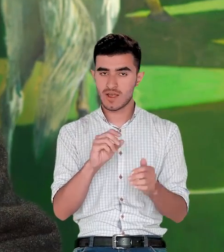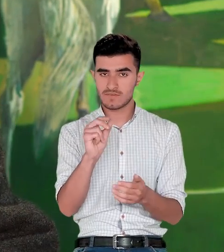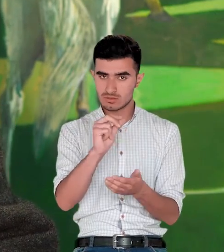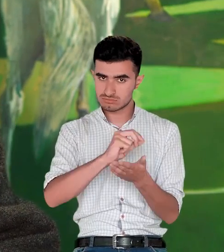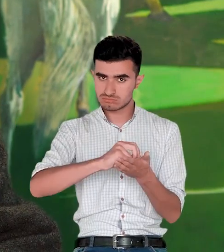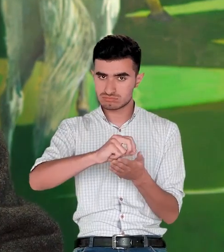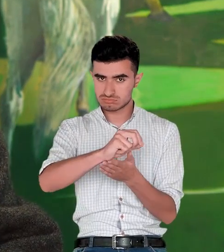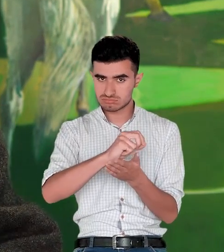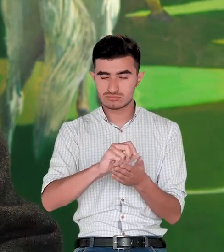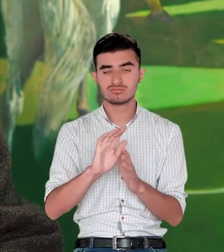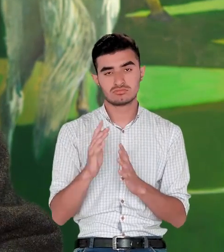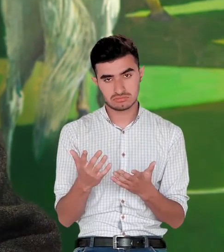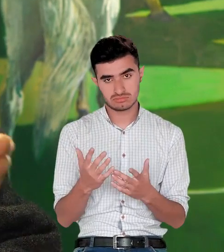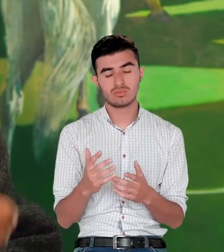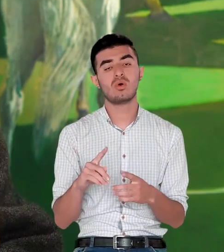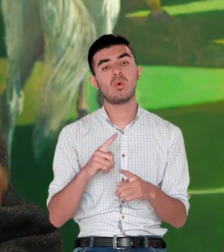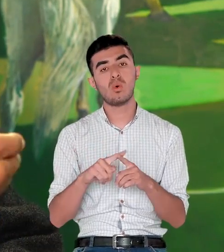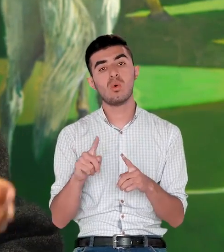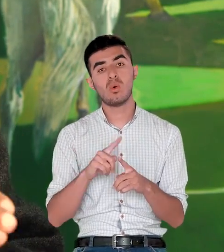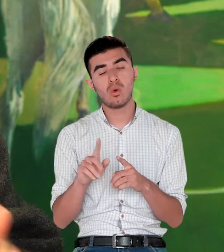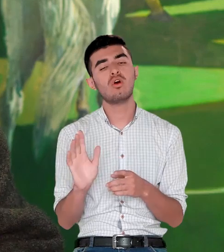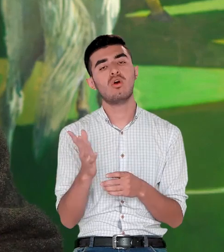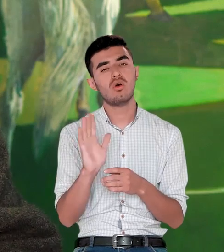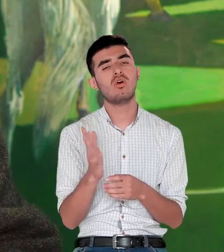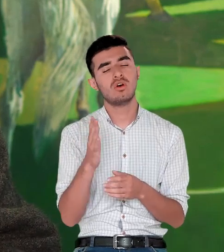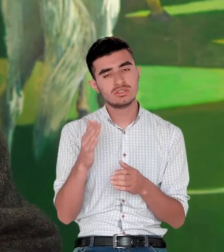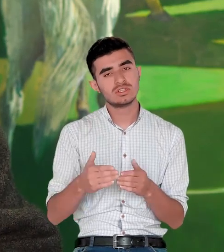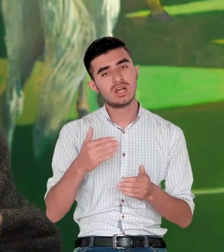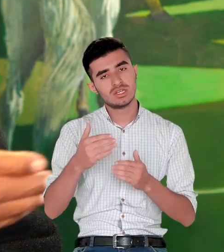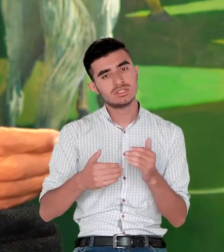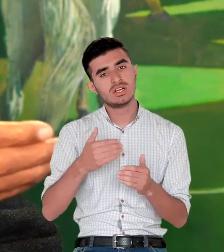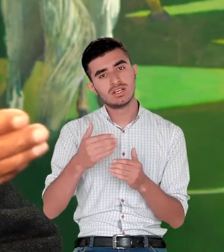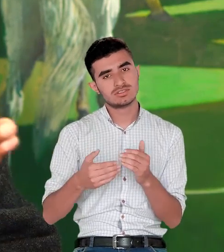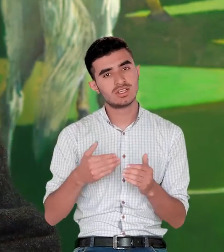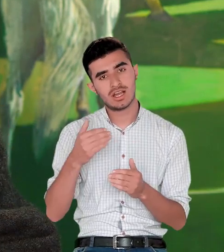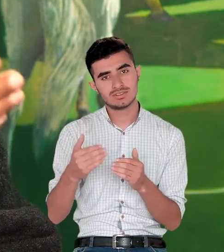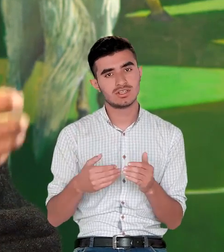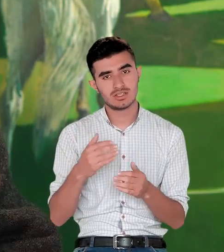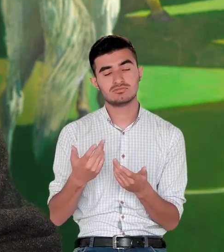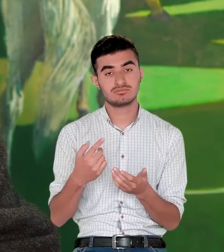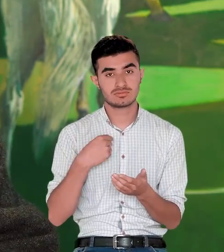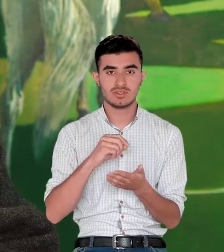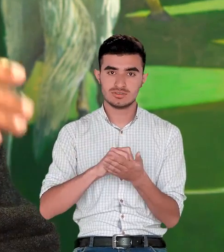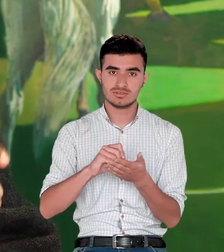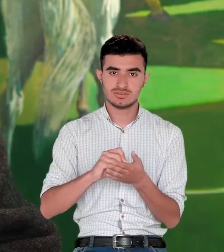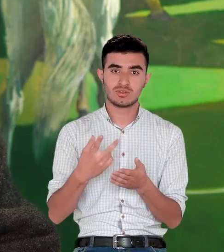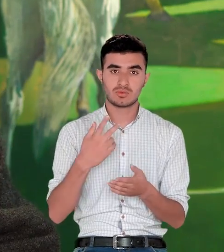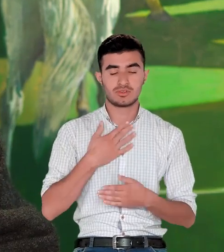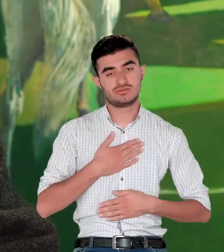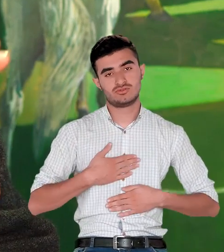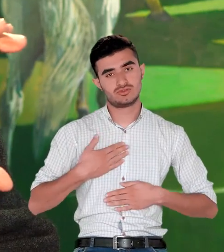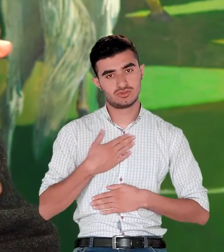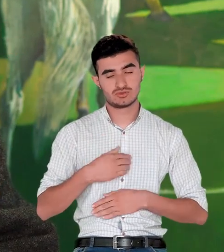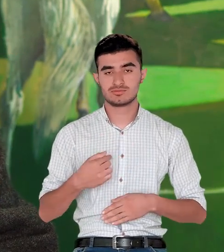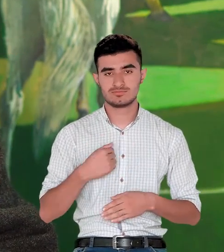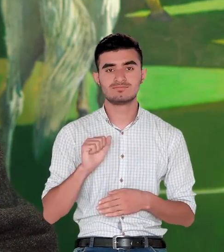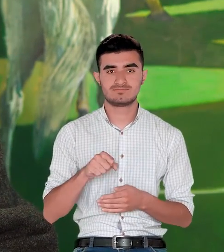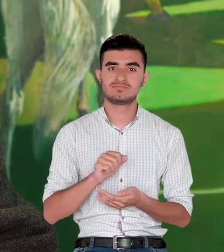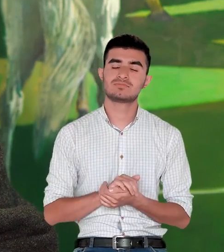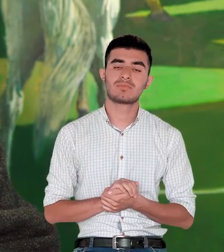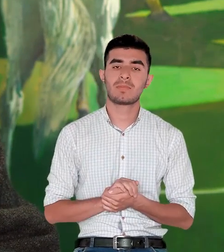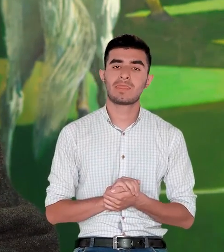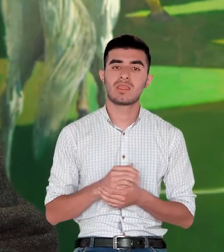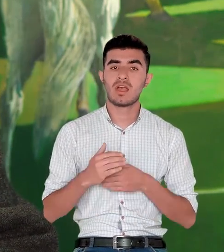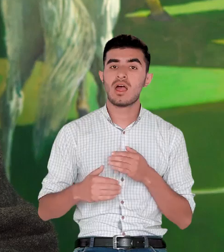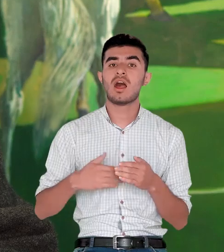وہ مزہ آنے لگا مجھے، میں کرتا رہا. پھر میں یہ اخباریں جو ہوتی تھی نا، ان کے اوپر ہیڈنگ جو ہوتے